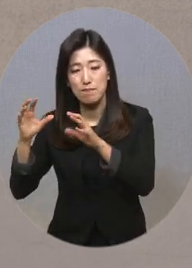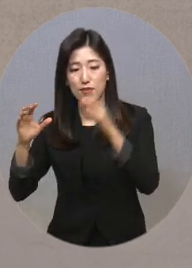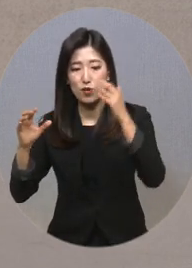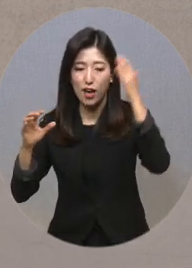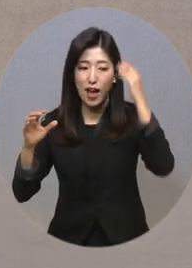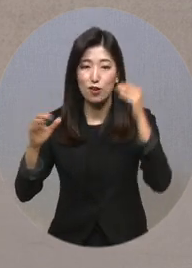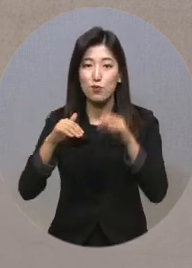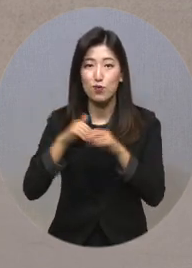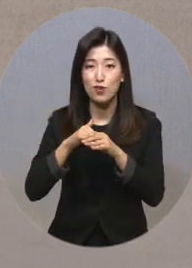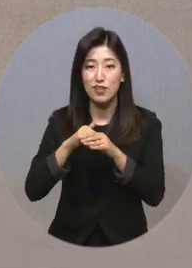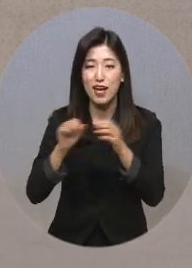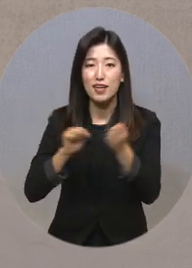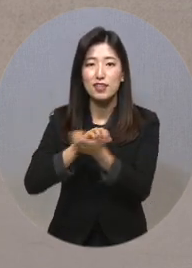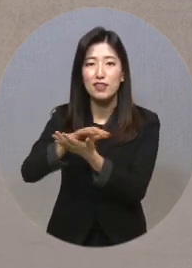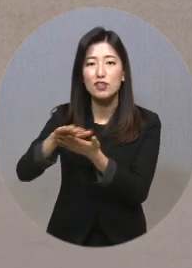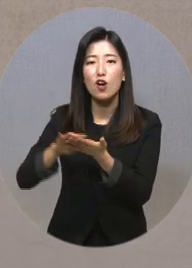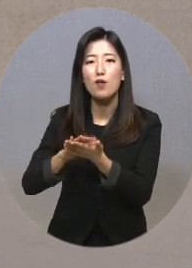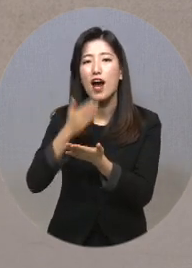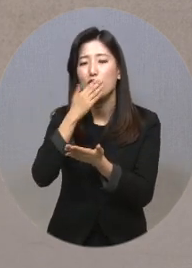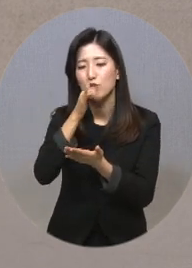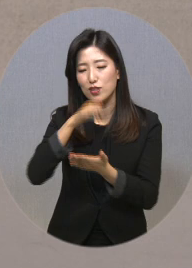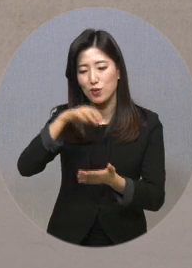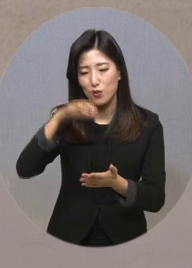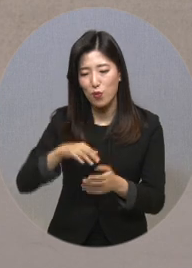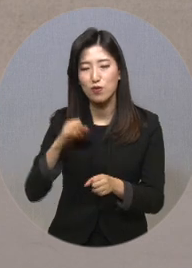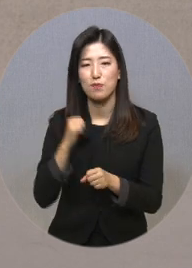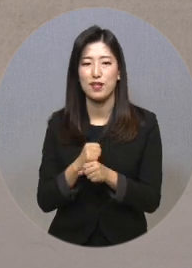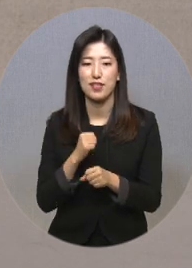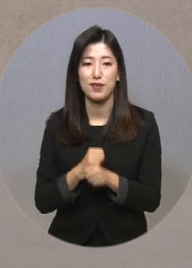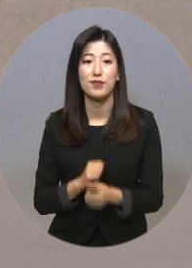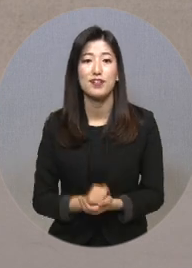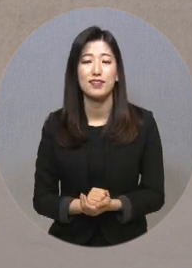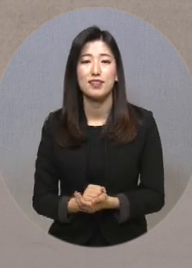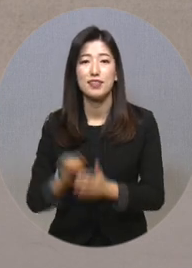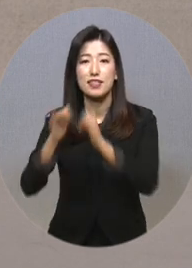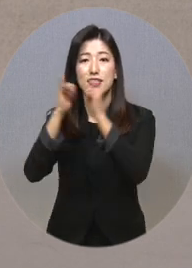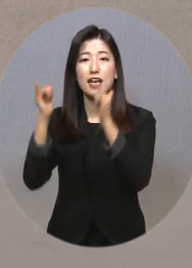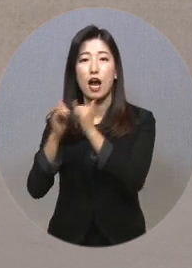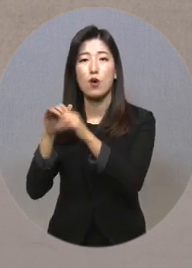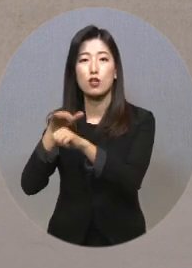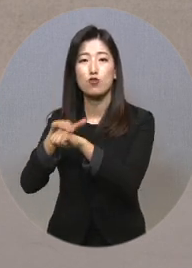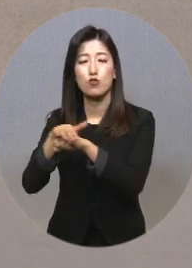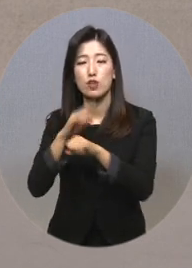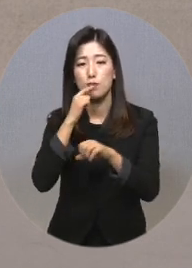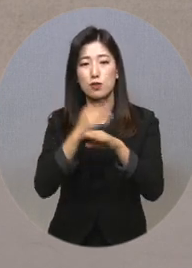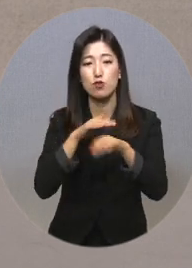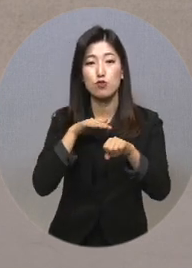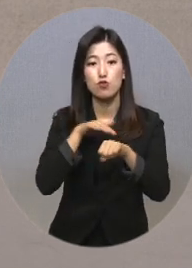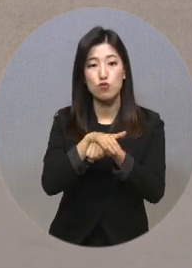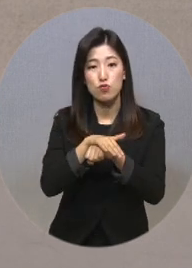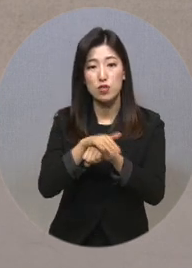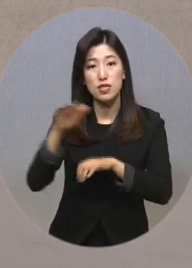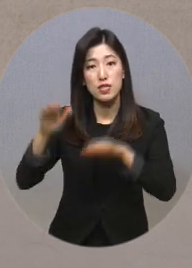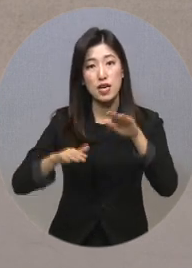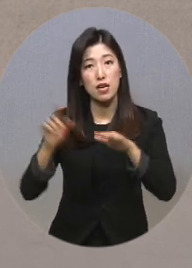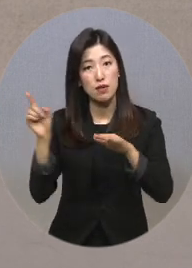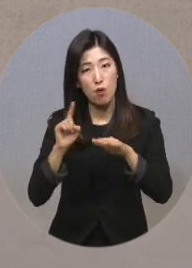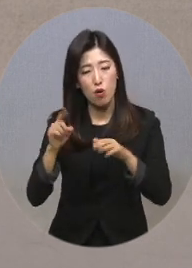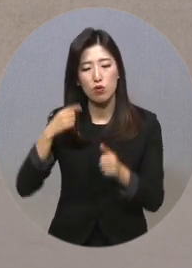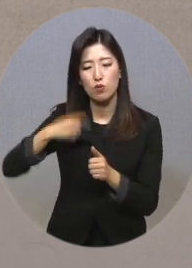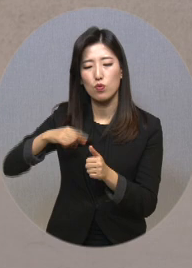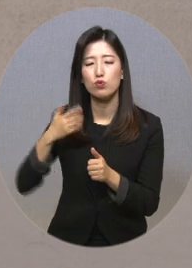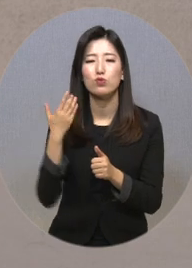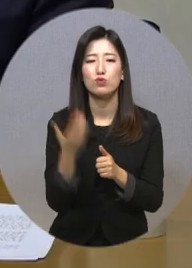제공하고 사회주의와 민주주의 차이점을 극복할 수 있도록 도와주는 교육의 시간이 필요하다고